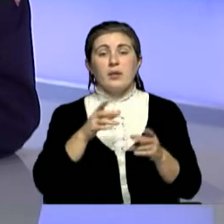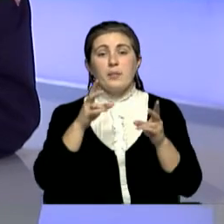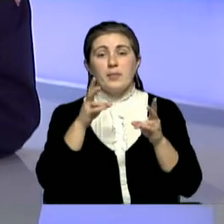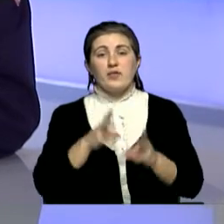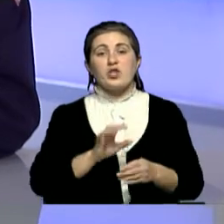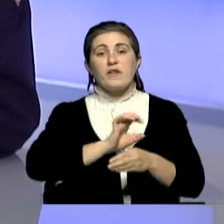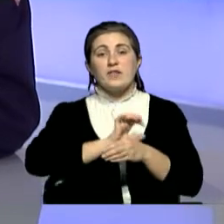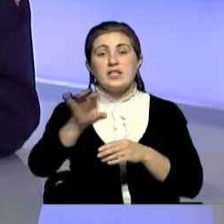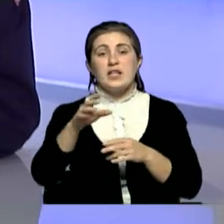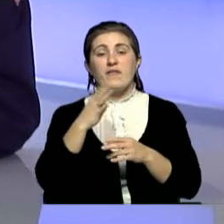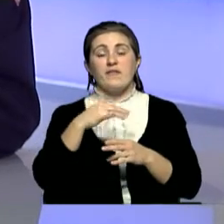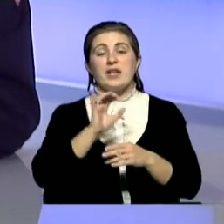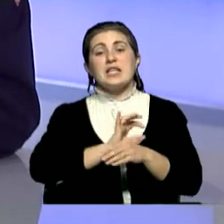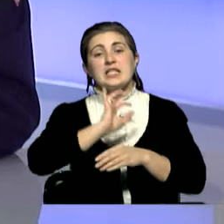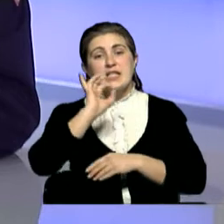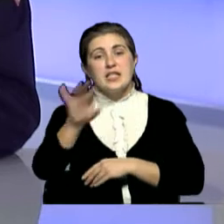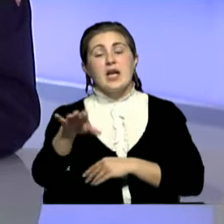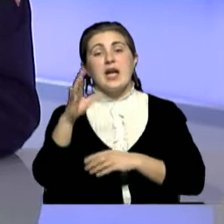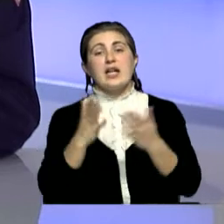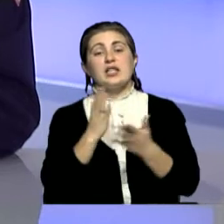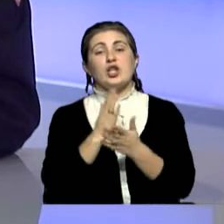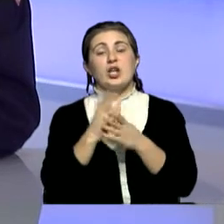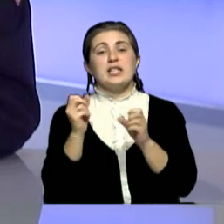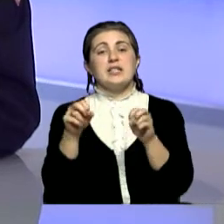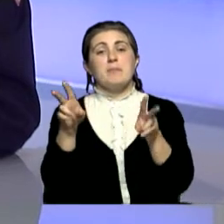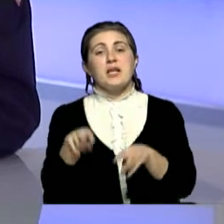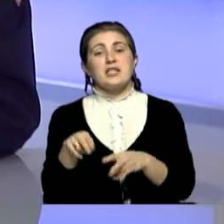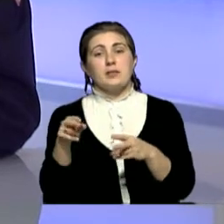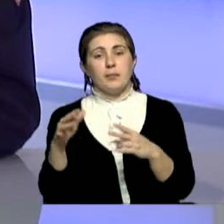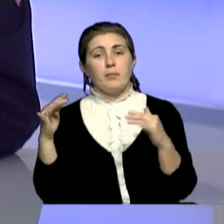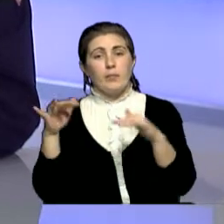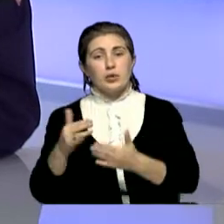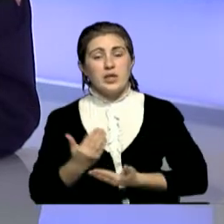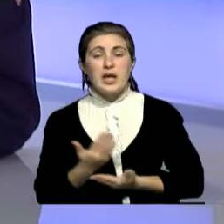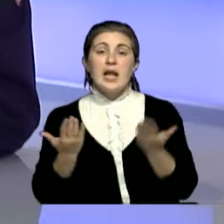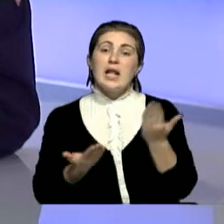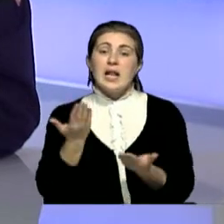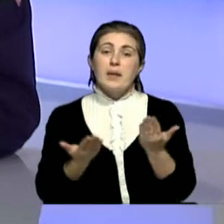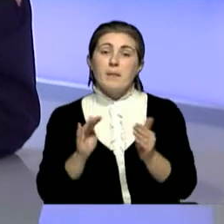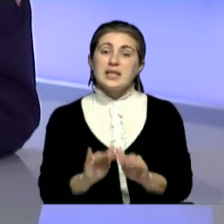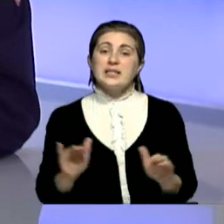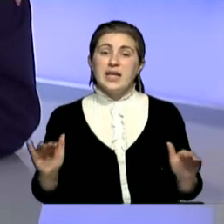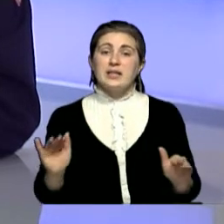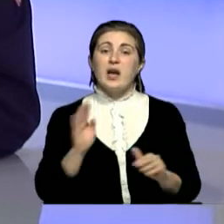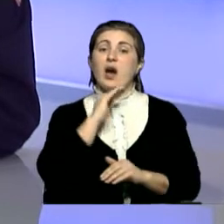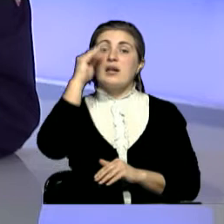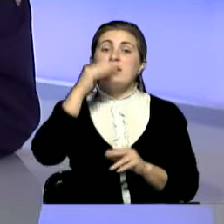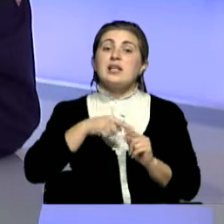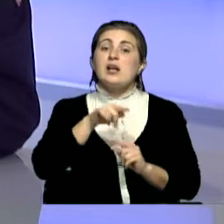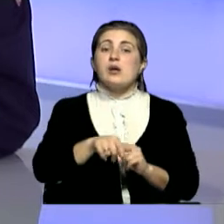виде выселения, ссылки или нахождения на спецпоселение, либо дети, родители